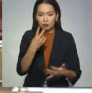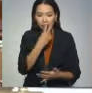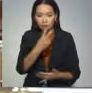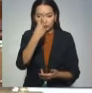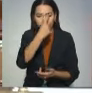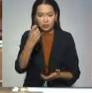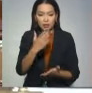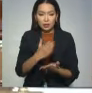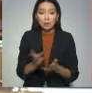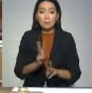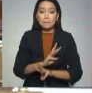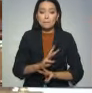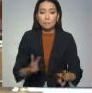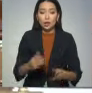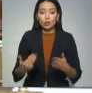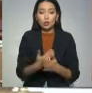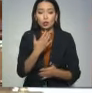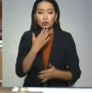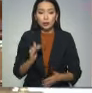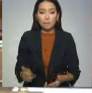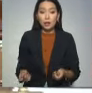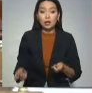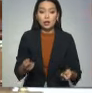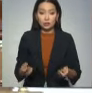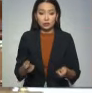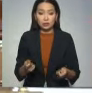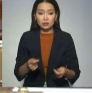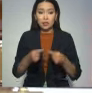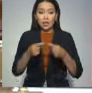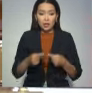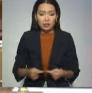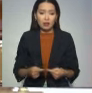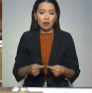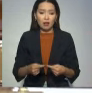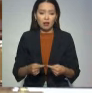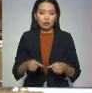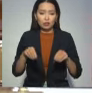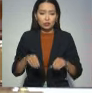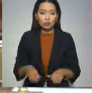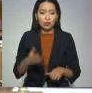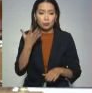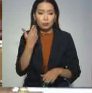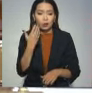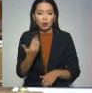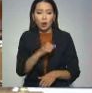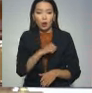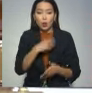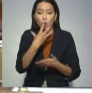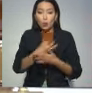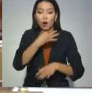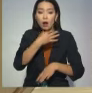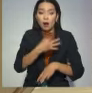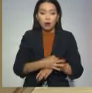алды. Министрлік және ұлттық компания басшылары нақты шешім қабылдауға келгенде өздеріне